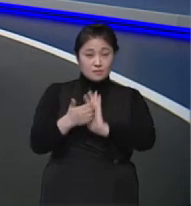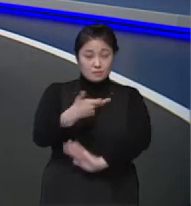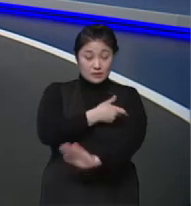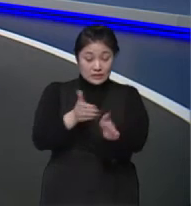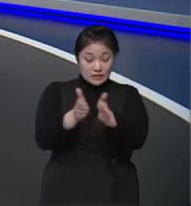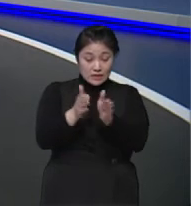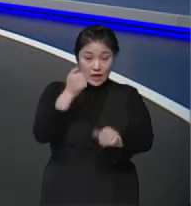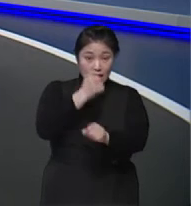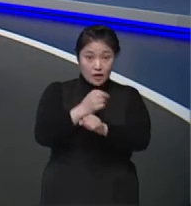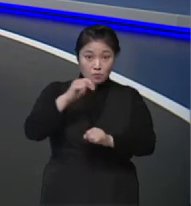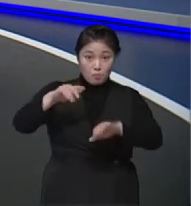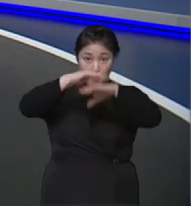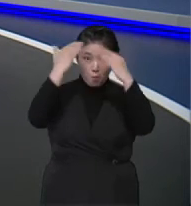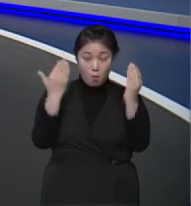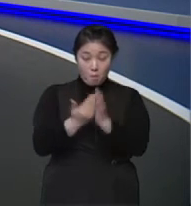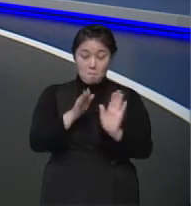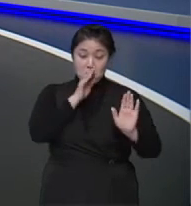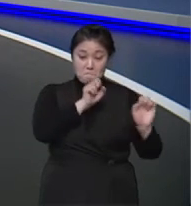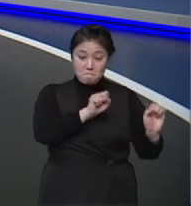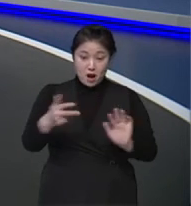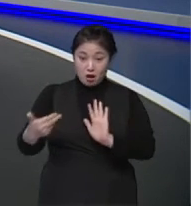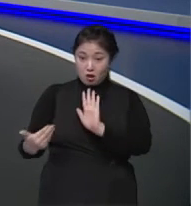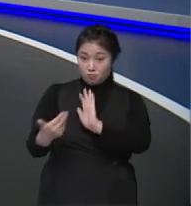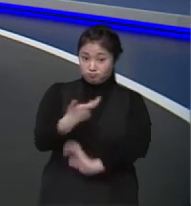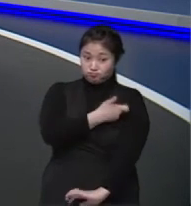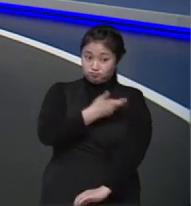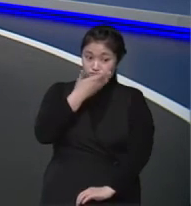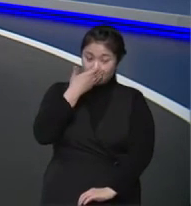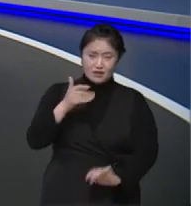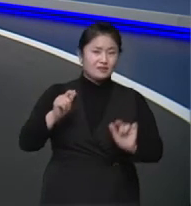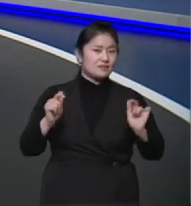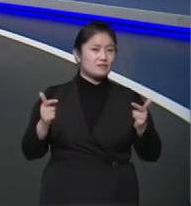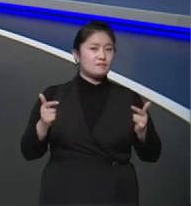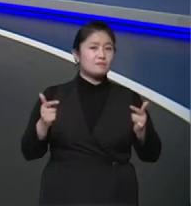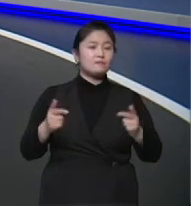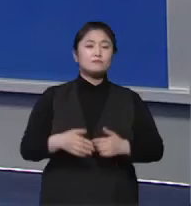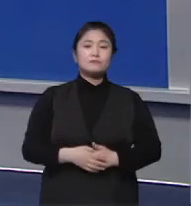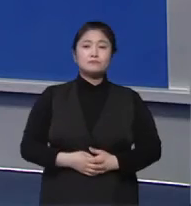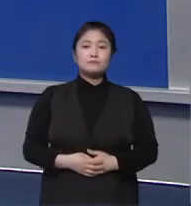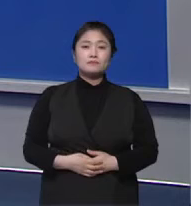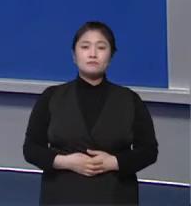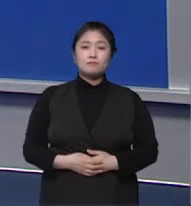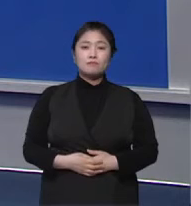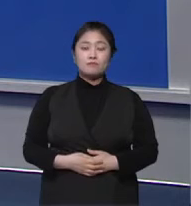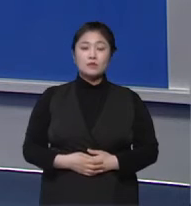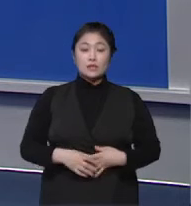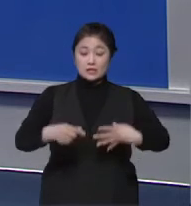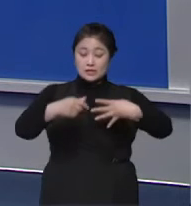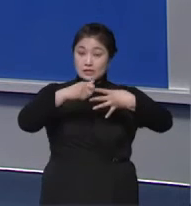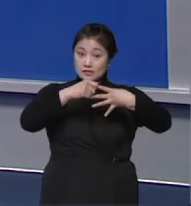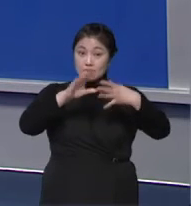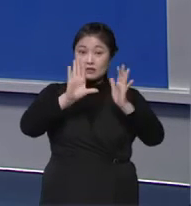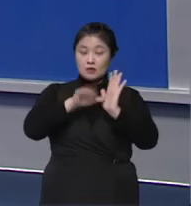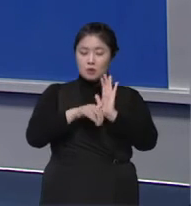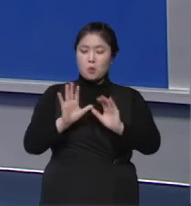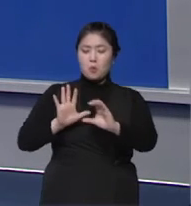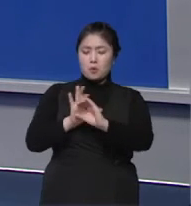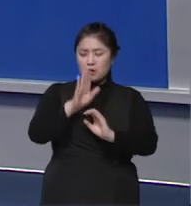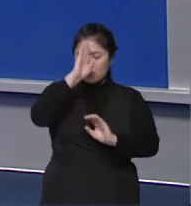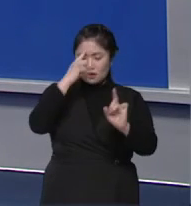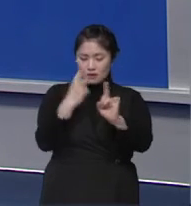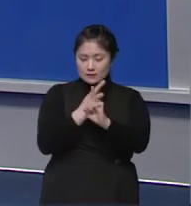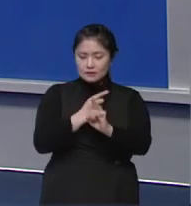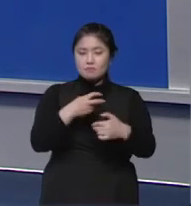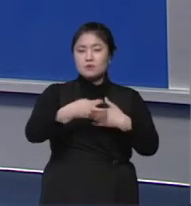시작됐다고 해서 모두가 곧바로 맞을 수 있는 것은 아닙니다 1분기에는 코로나 일고 환자 치료